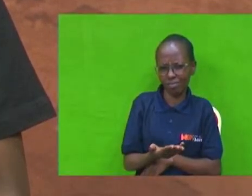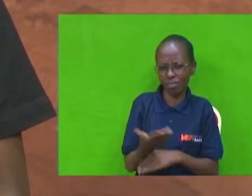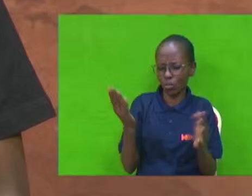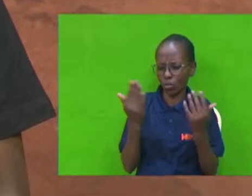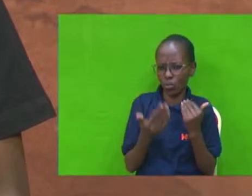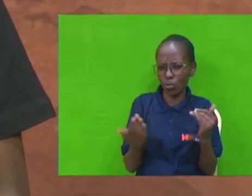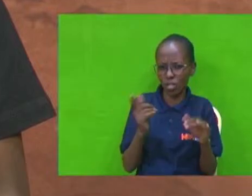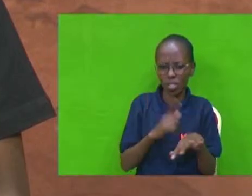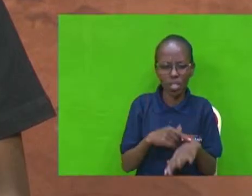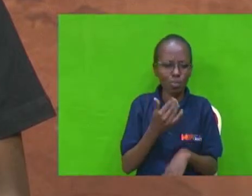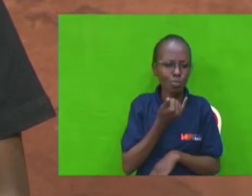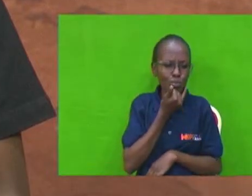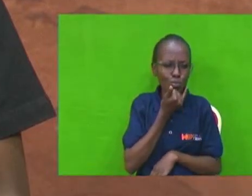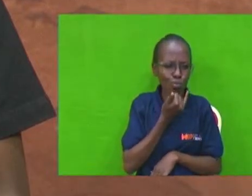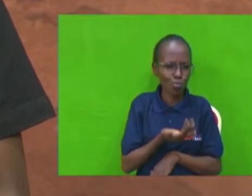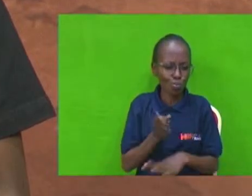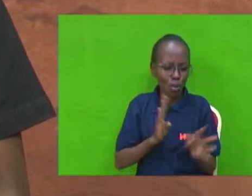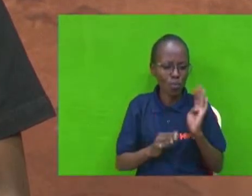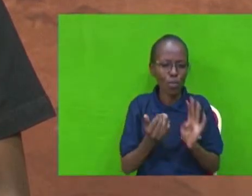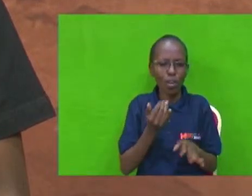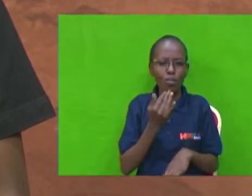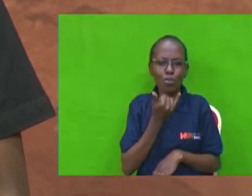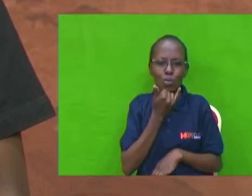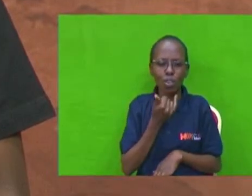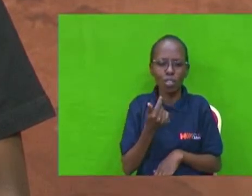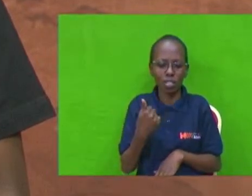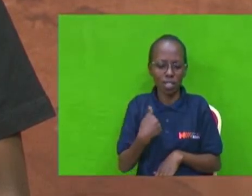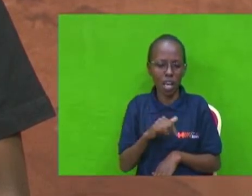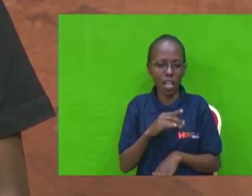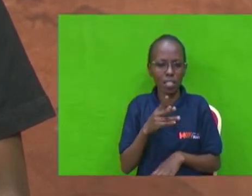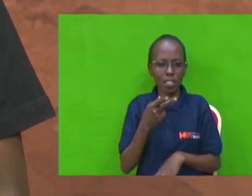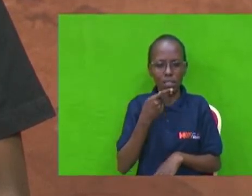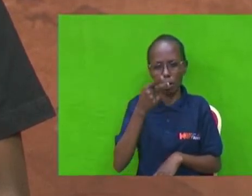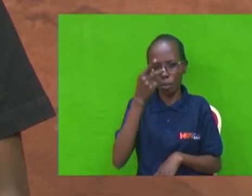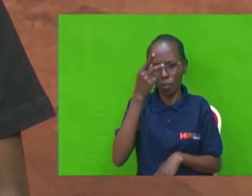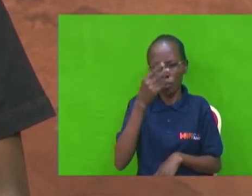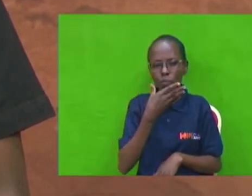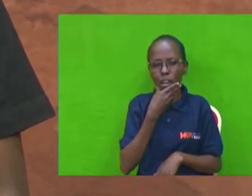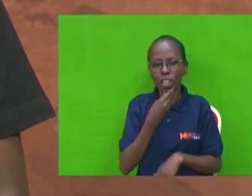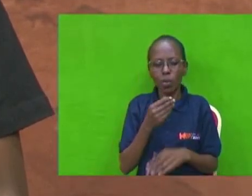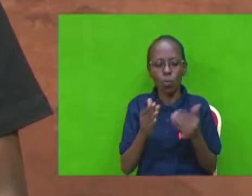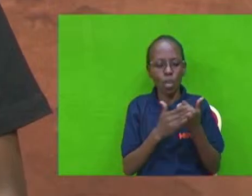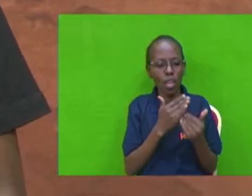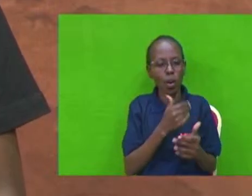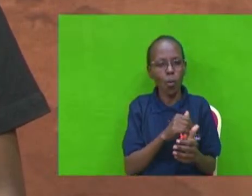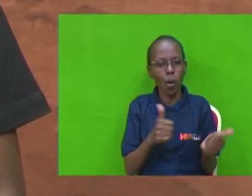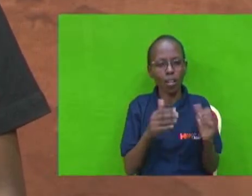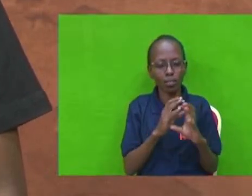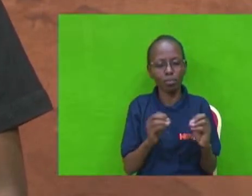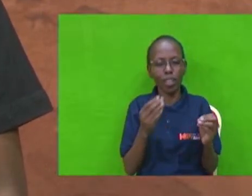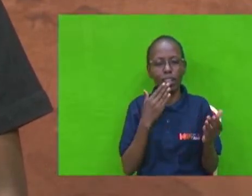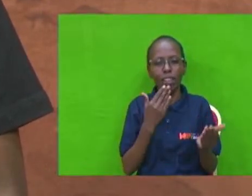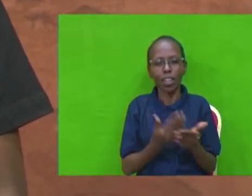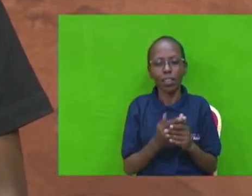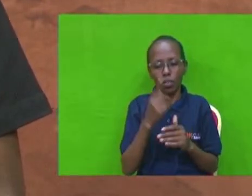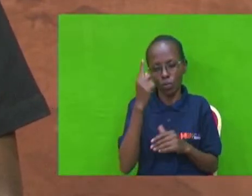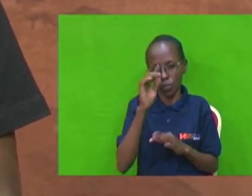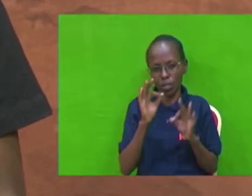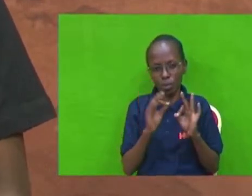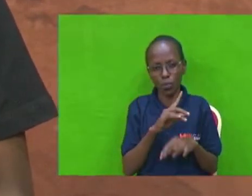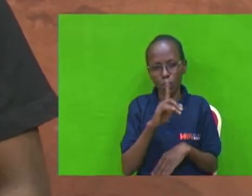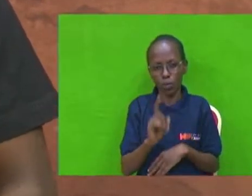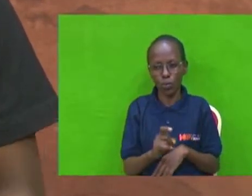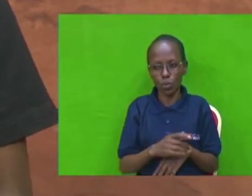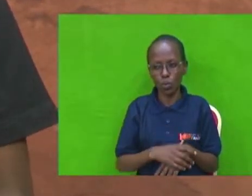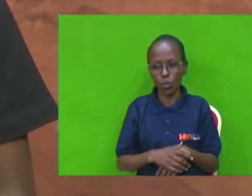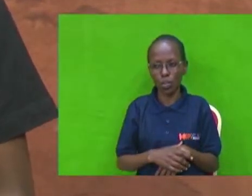watoto wakikosa adabu ina maana ni sisi akina baba hatukuwalea vizuri? Asante kwa swali zuri.